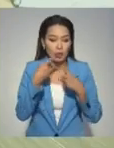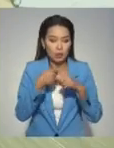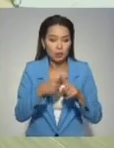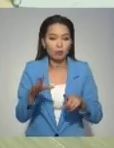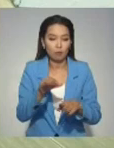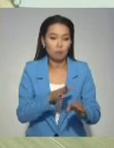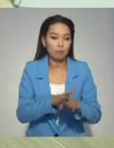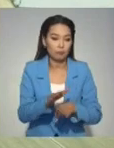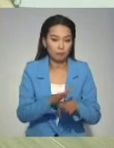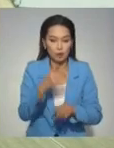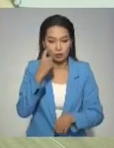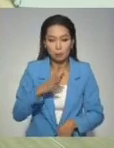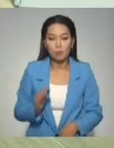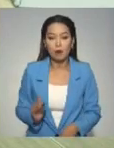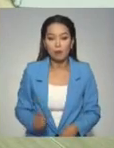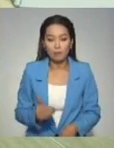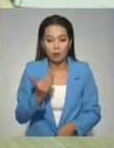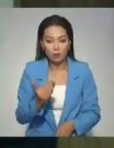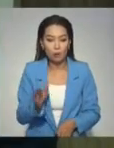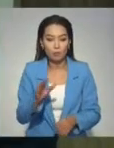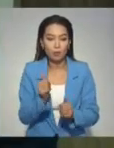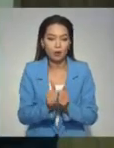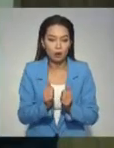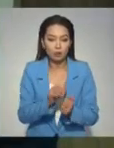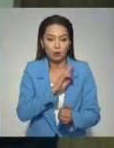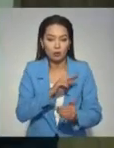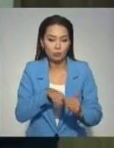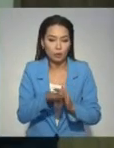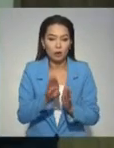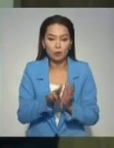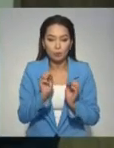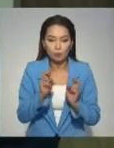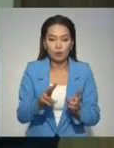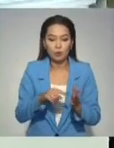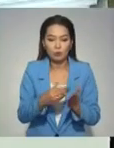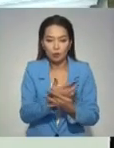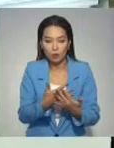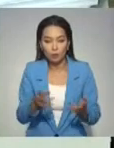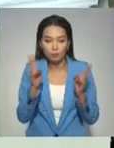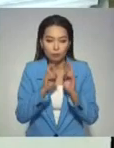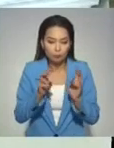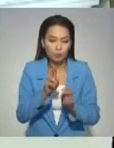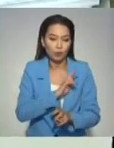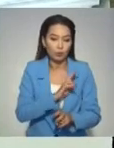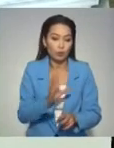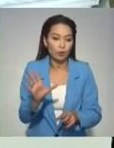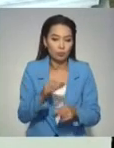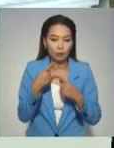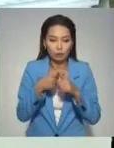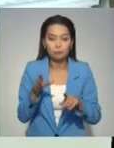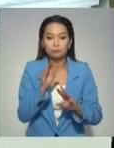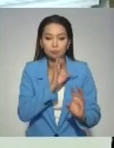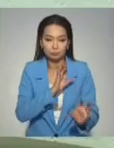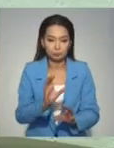талаптарды сақтап отырғанын айтады. Мәселен, марқұм күнде жұмысқа шығар алдында қауіпсіздік нұсқаулығынан өтіп жұмысқа қажетті барлық құрылғымен